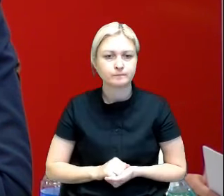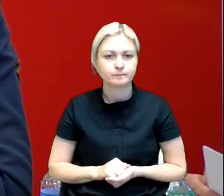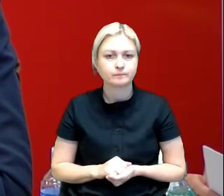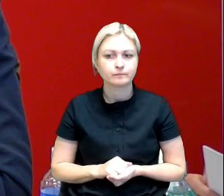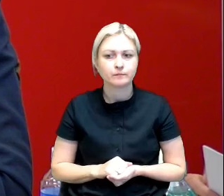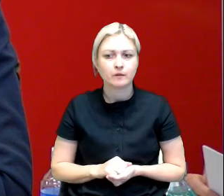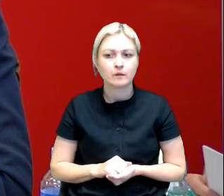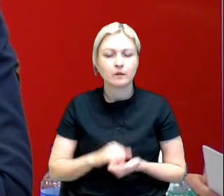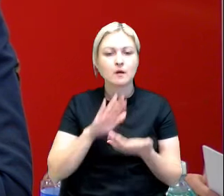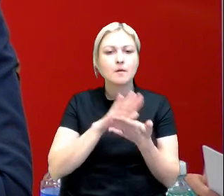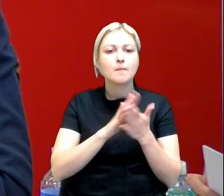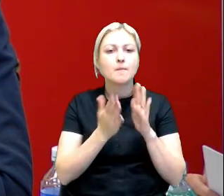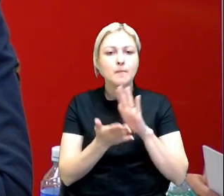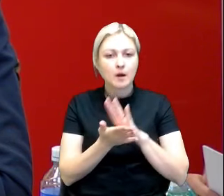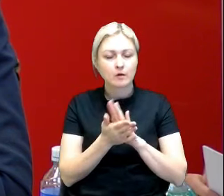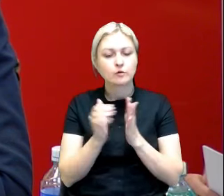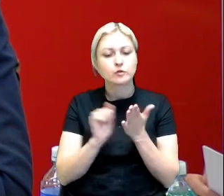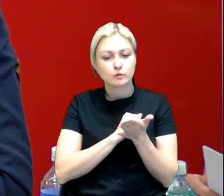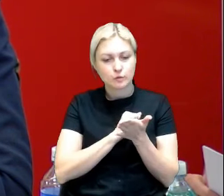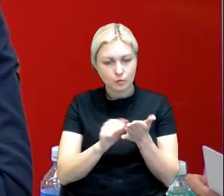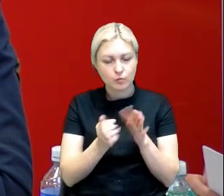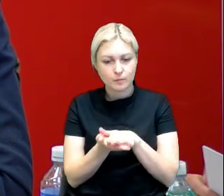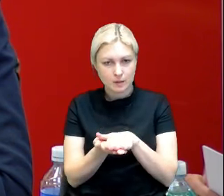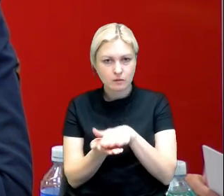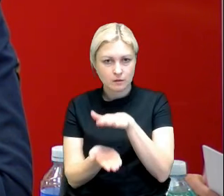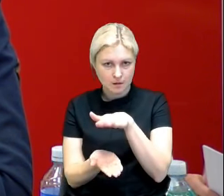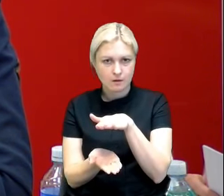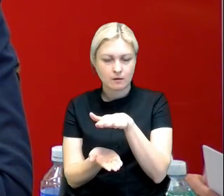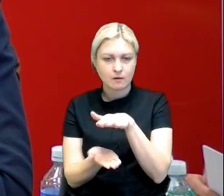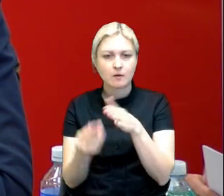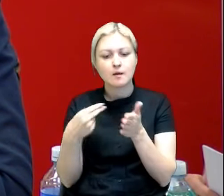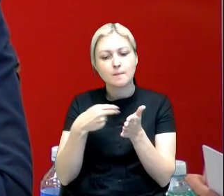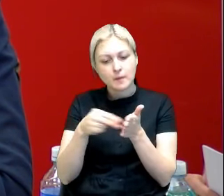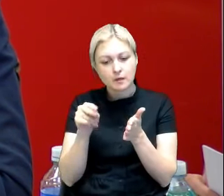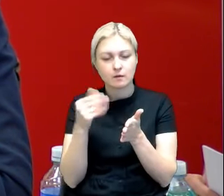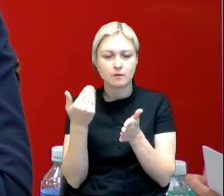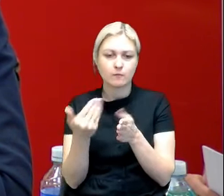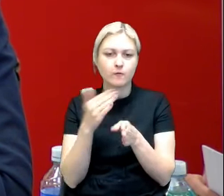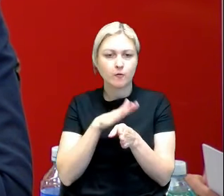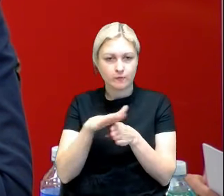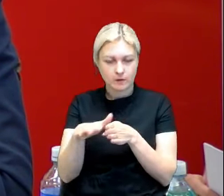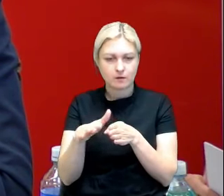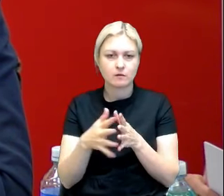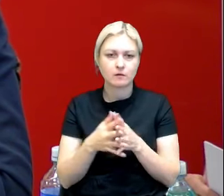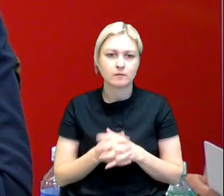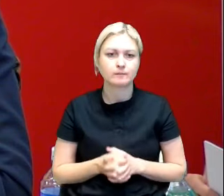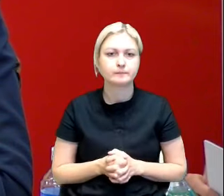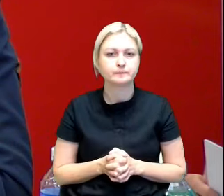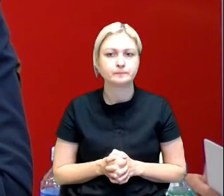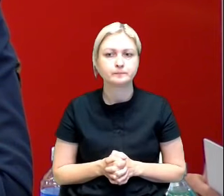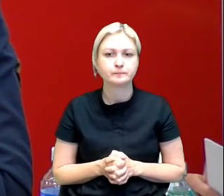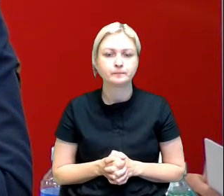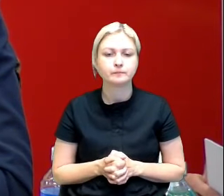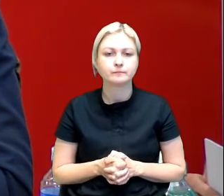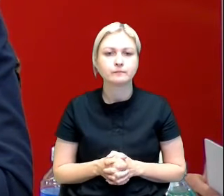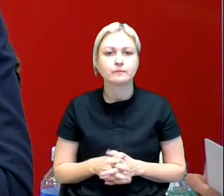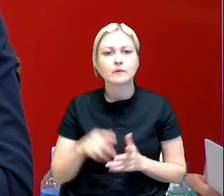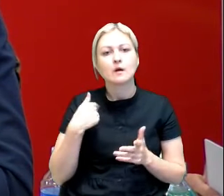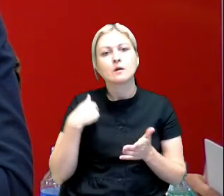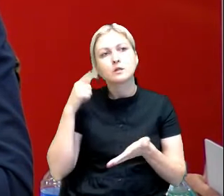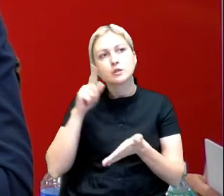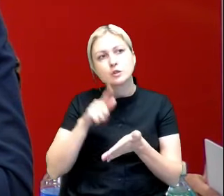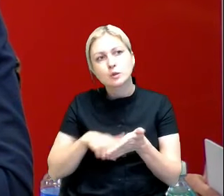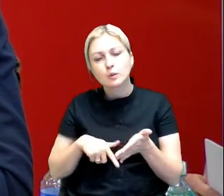parengta dokumentacija šiuo metu yrair imui vykdyti nežinau tikiuosi kad iš esmės